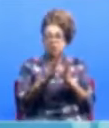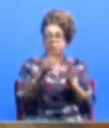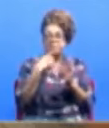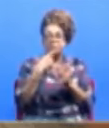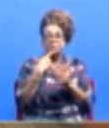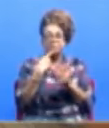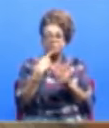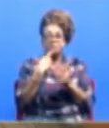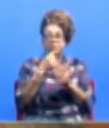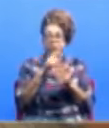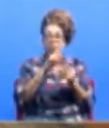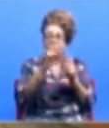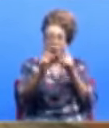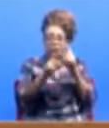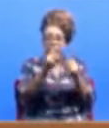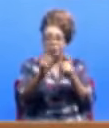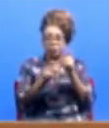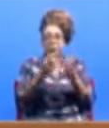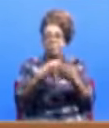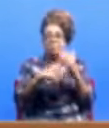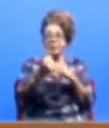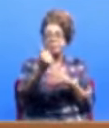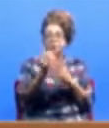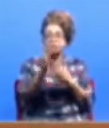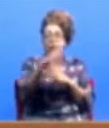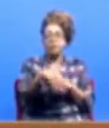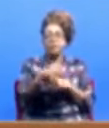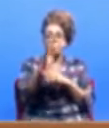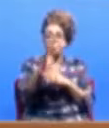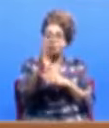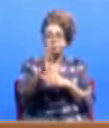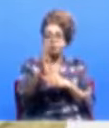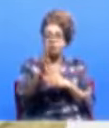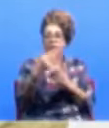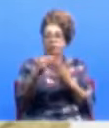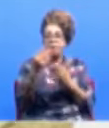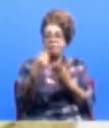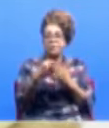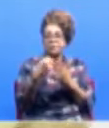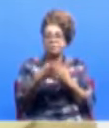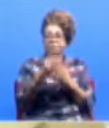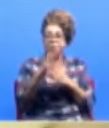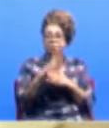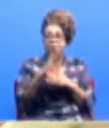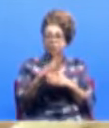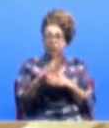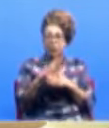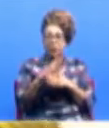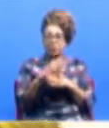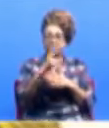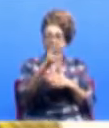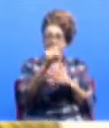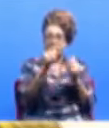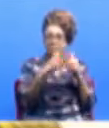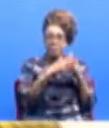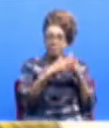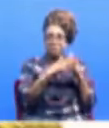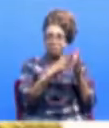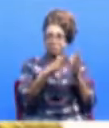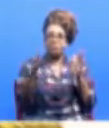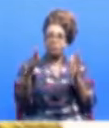hiyo walihoji malipo ya zaidi ya shilingi milioni 300 za marupurupu kati ya mwaka 2019 na